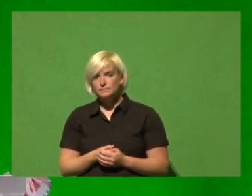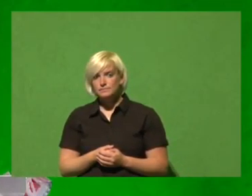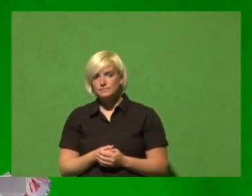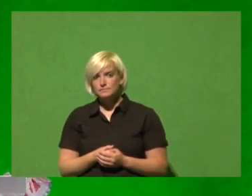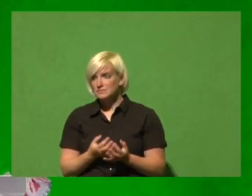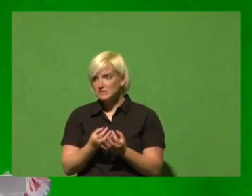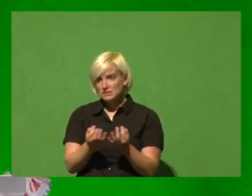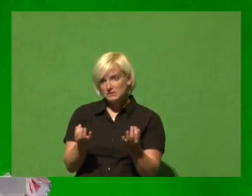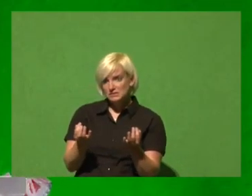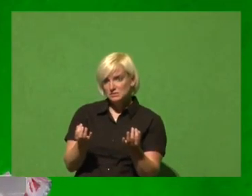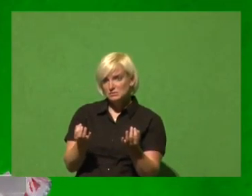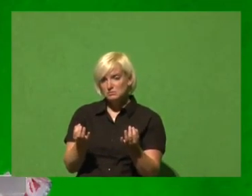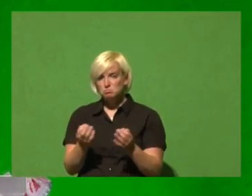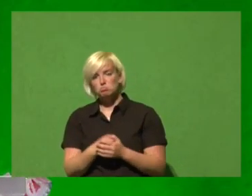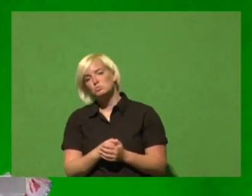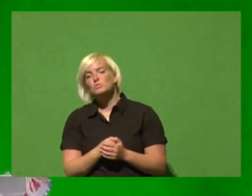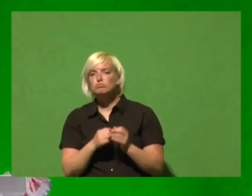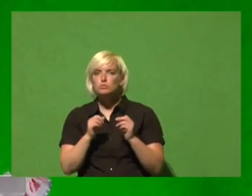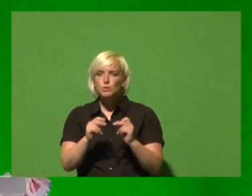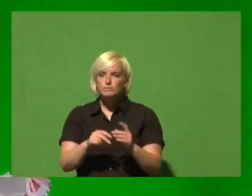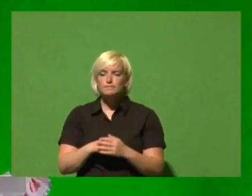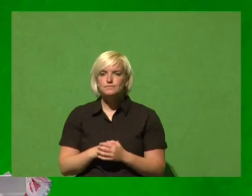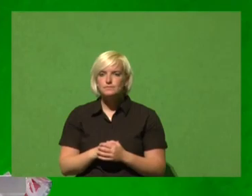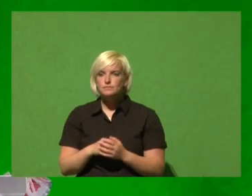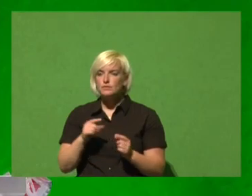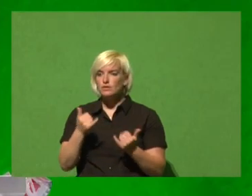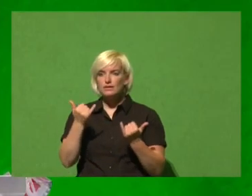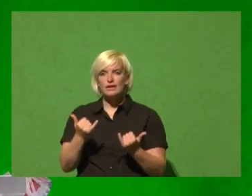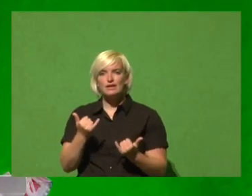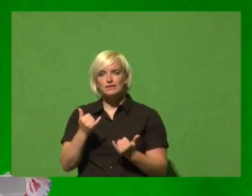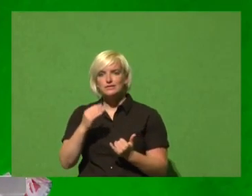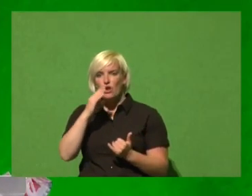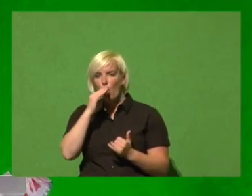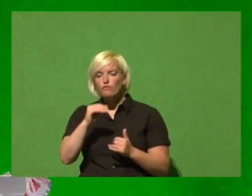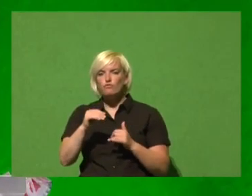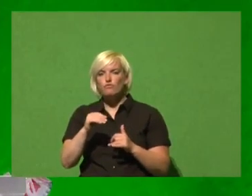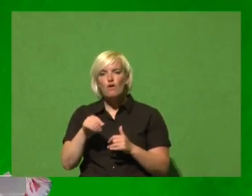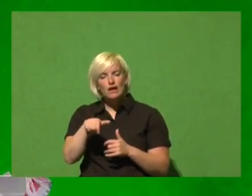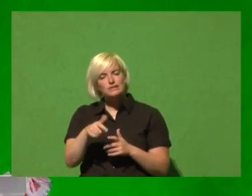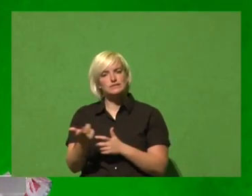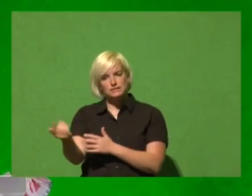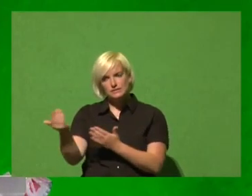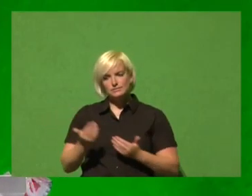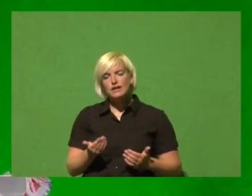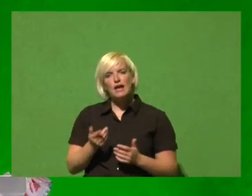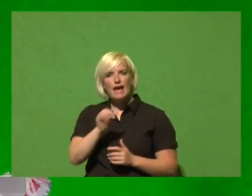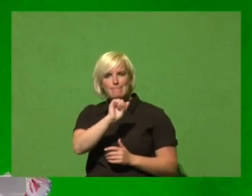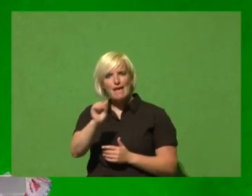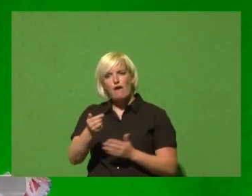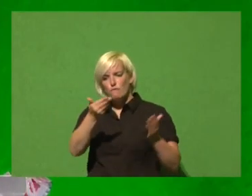Das sieht nicht so aus. Dann würden wir Wolfgang nach vorne bitten, der Andrea vorstellt. Du hast